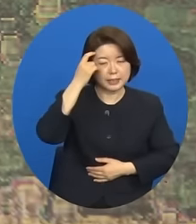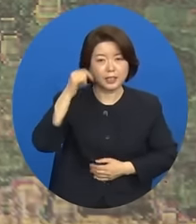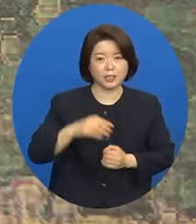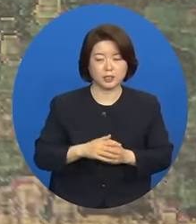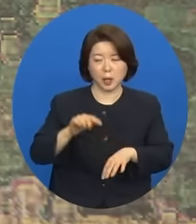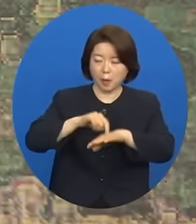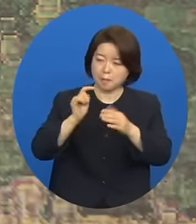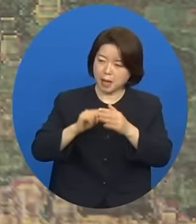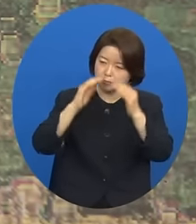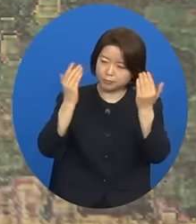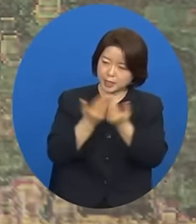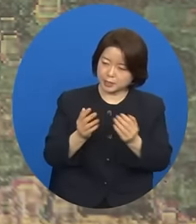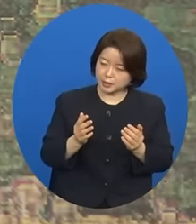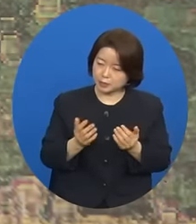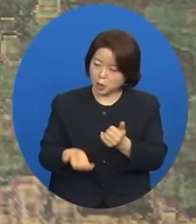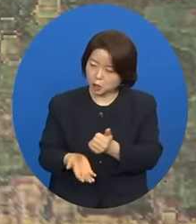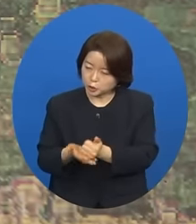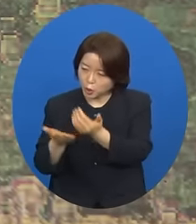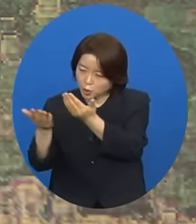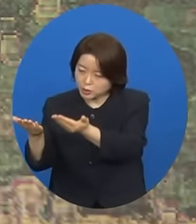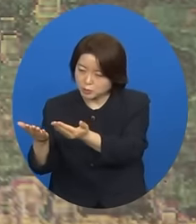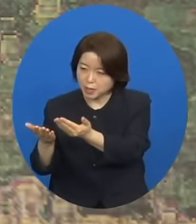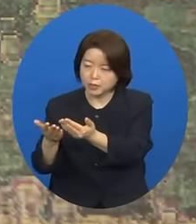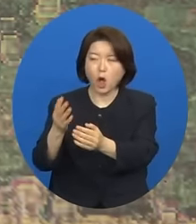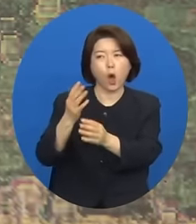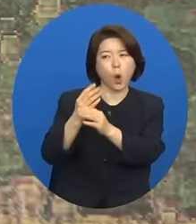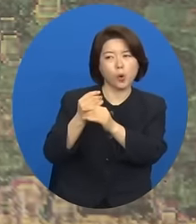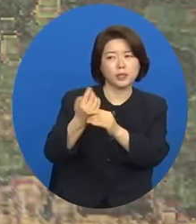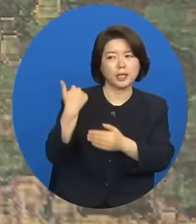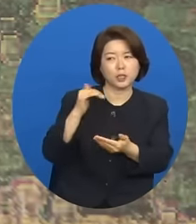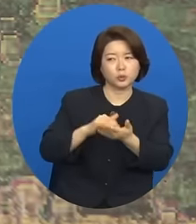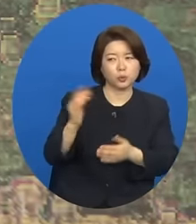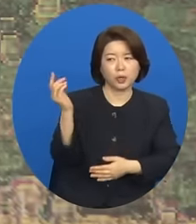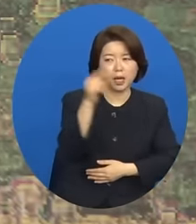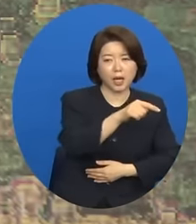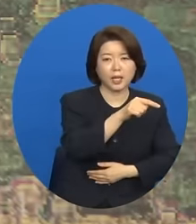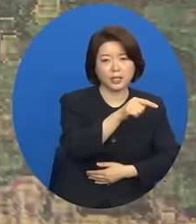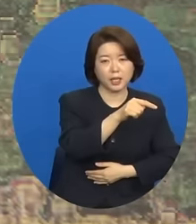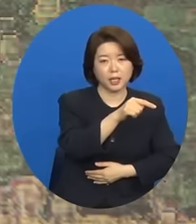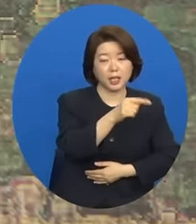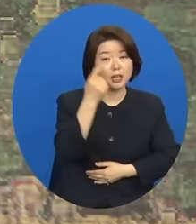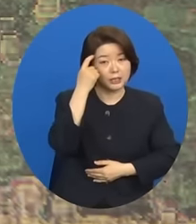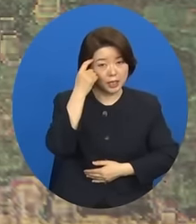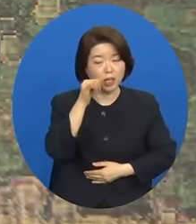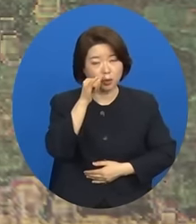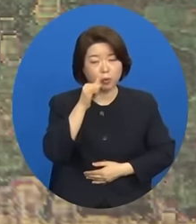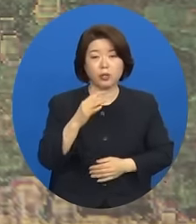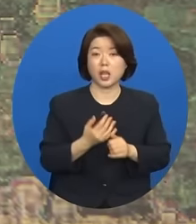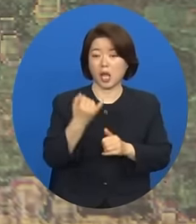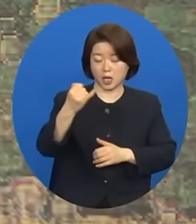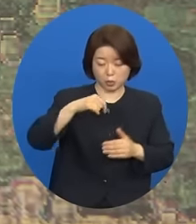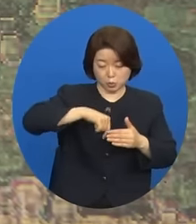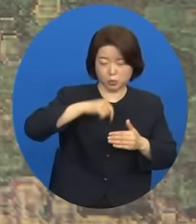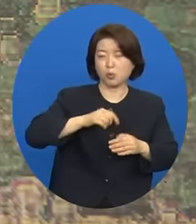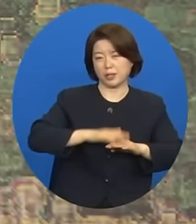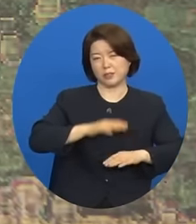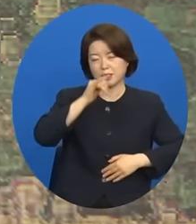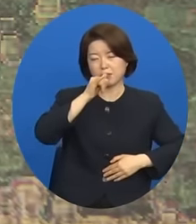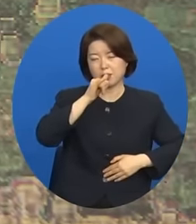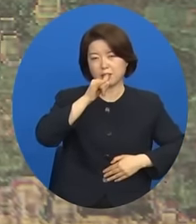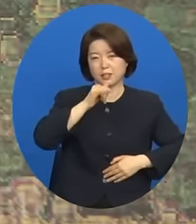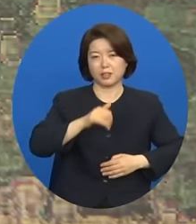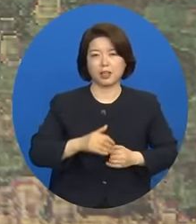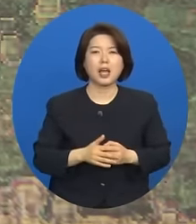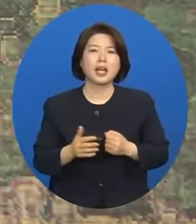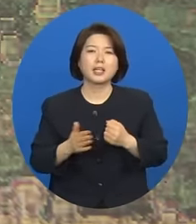섬기긴 하지만 언젠가는 가야 돼. 그러니까 이런 마음이 저에게도 있었고 저희 아내에게도 아마 그런 마음이 있었나 봐요.